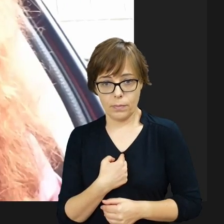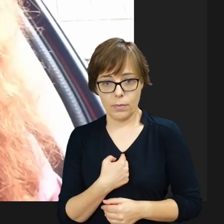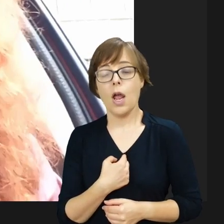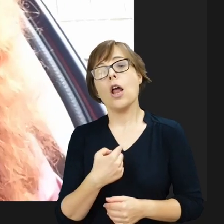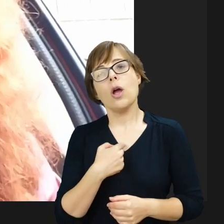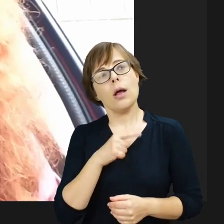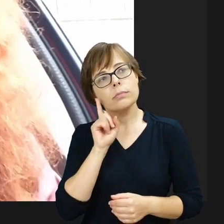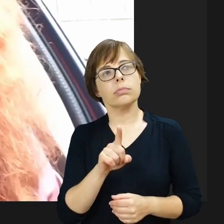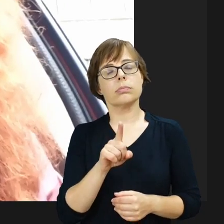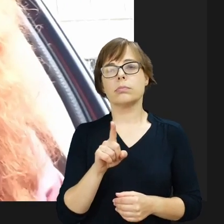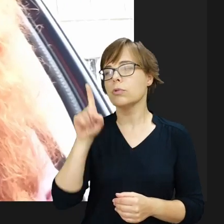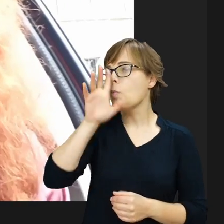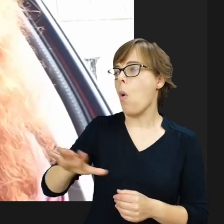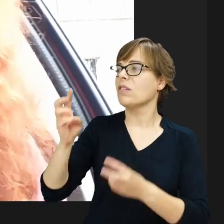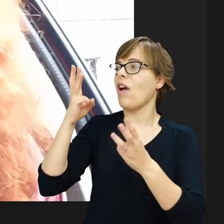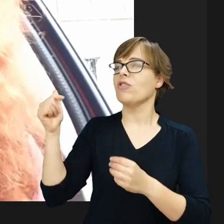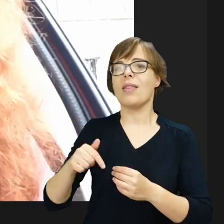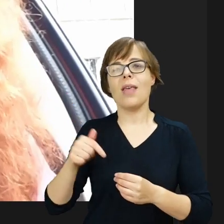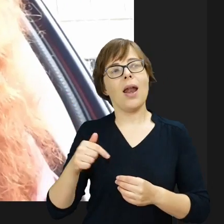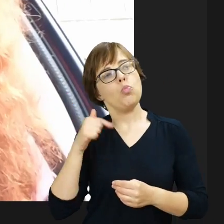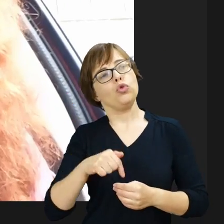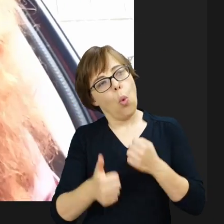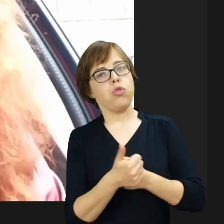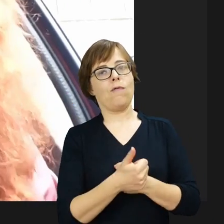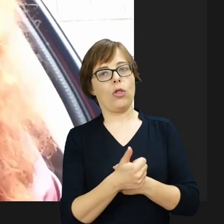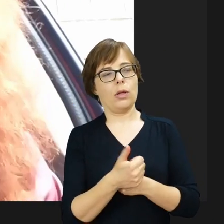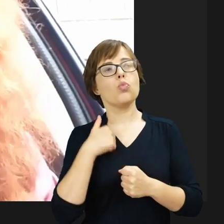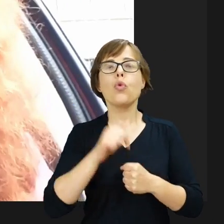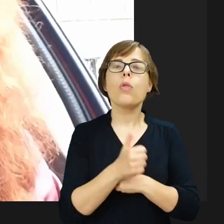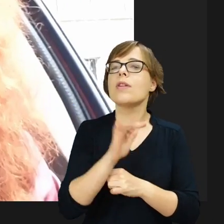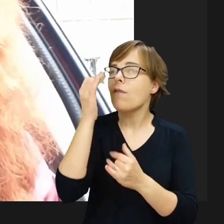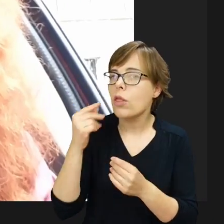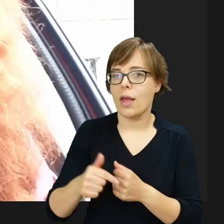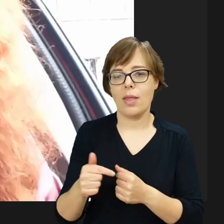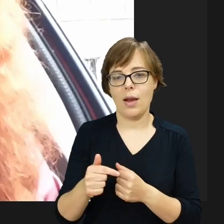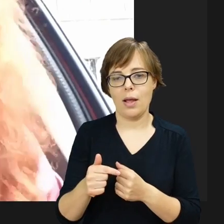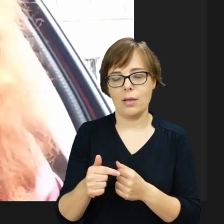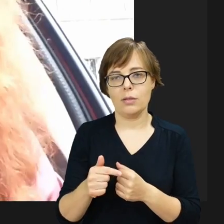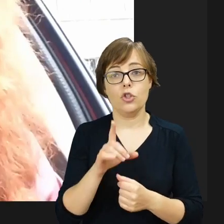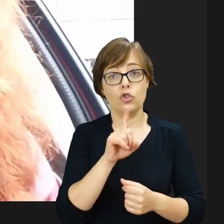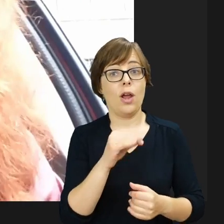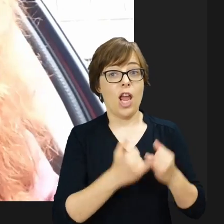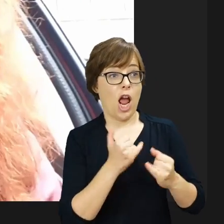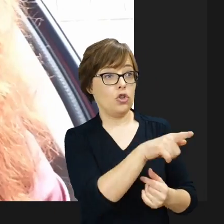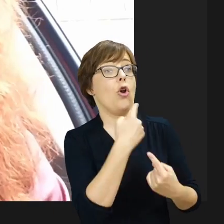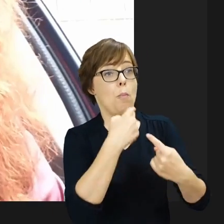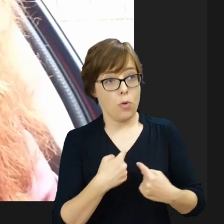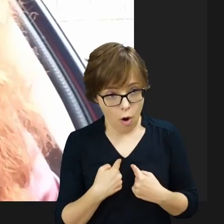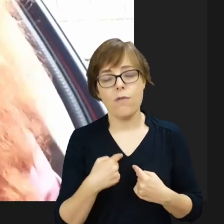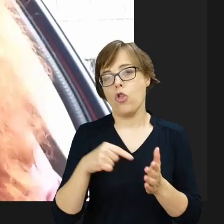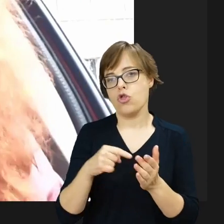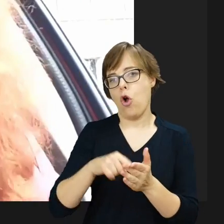ważnym interesie społecznym i musi teraz udowodnić, jaki to jest niby interes, że jak ona się tego dowie, to jest interes społeczny,